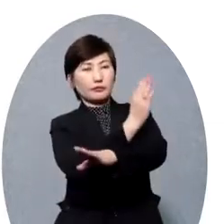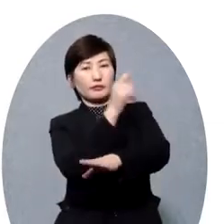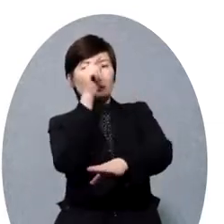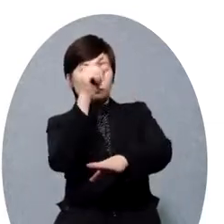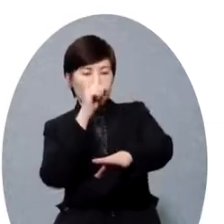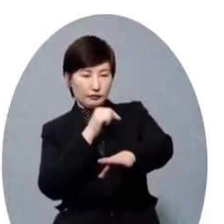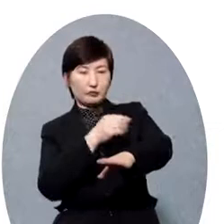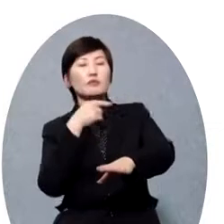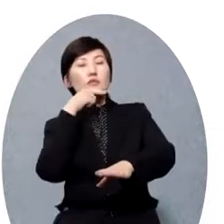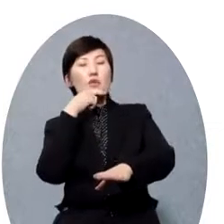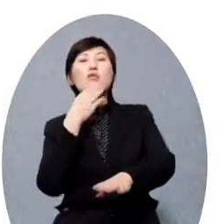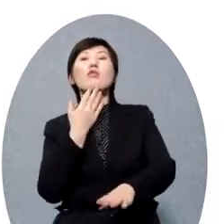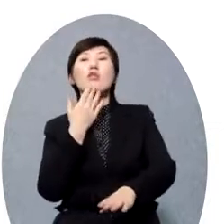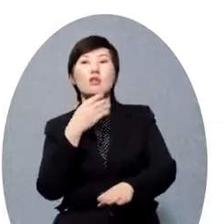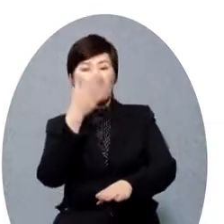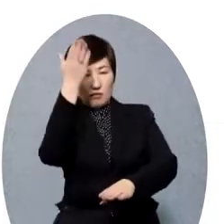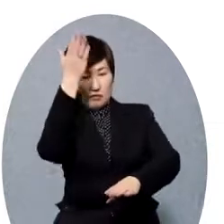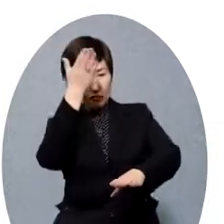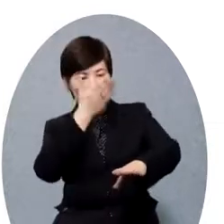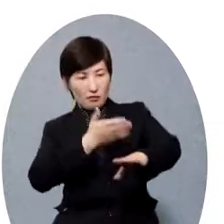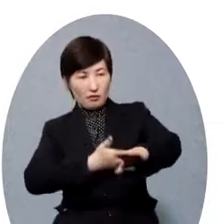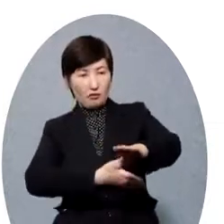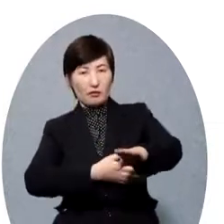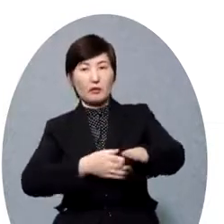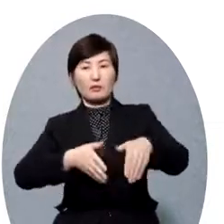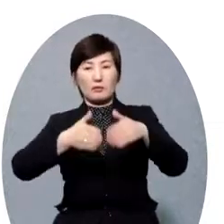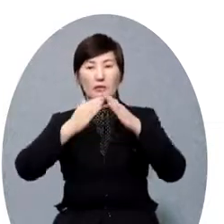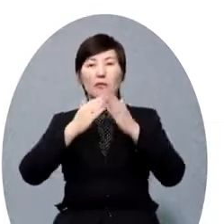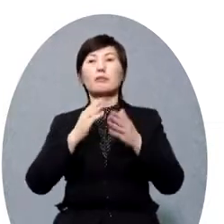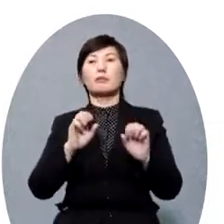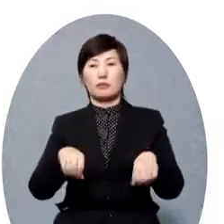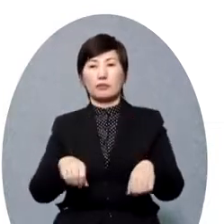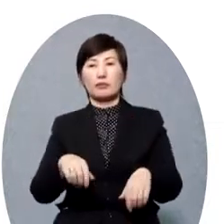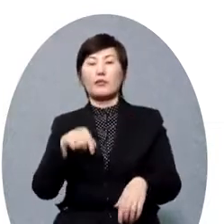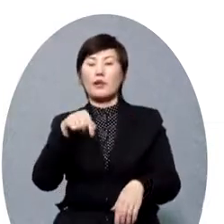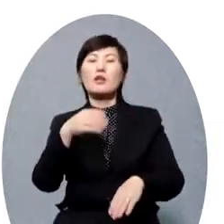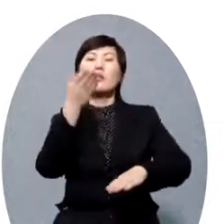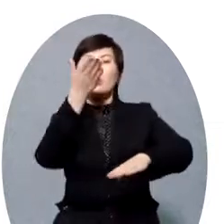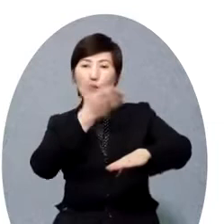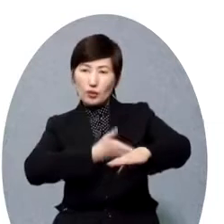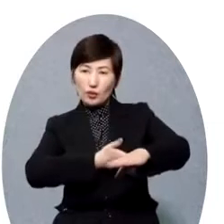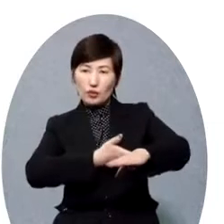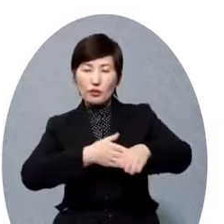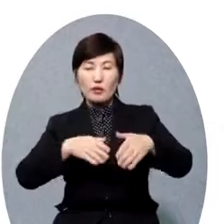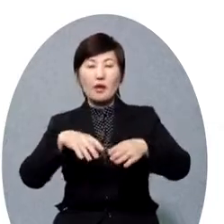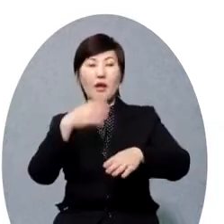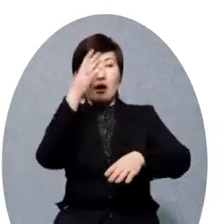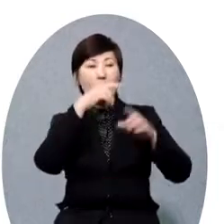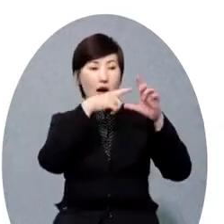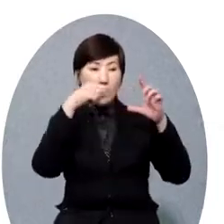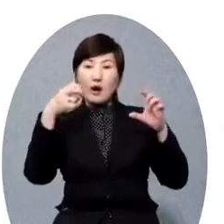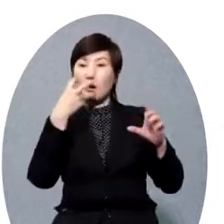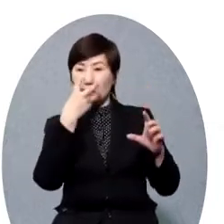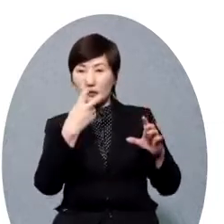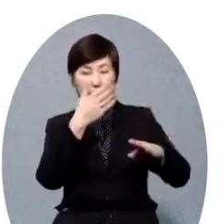байгуулагдаж байна. За энэ шулуун нэг гарапагн дээрээ шулуун шугамн дээрээ цааш нь үргэлжлүүлээд